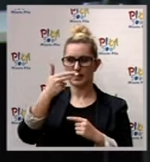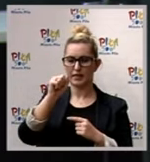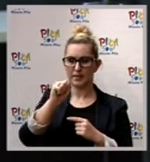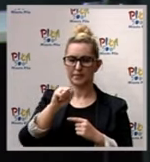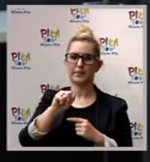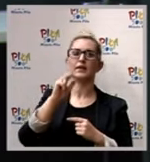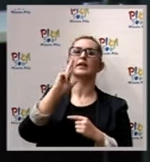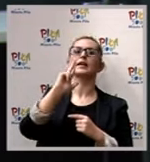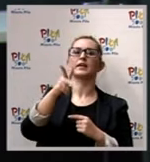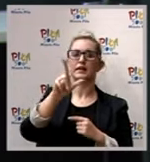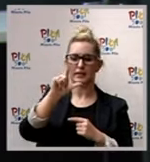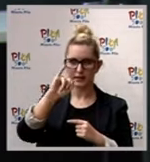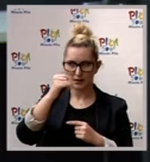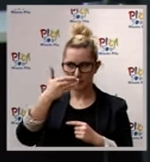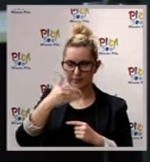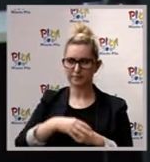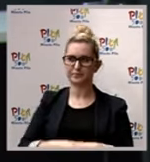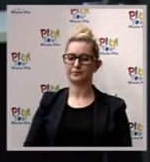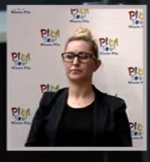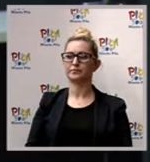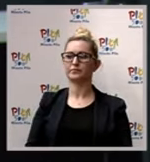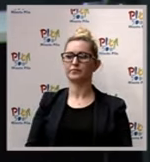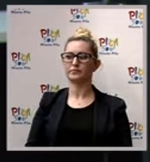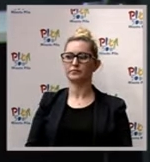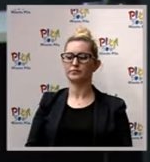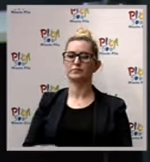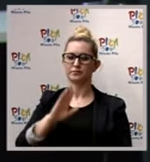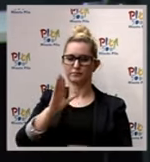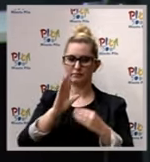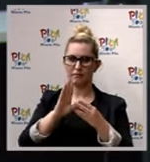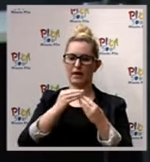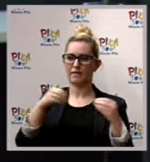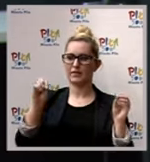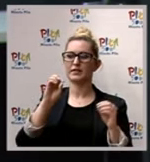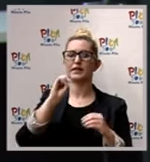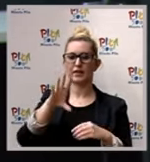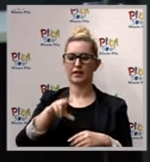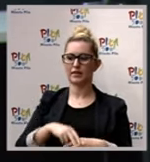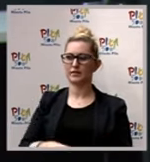Komisja skrutacyjna stwierdza, że kandydatka Halina Klim uzyskała więcej głosów za